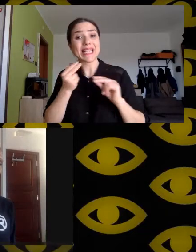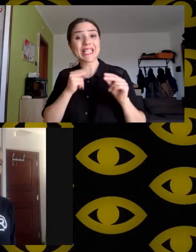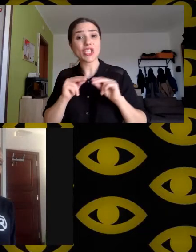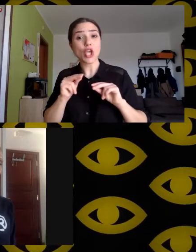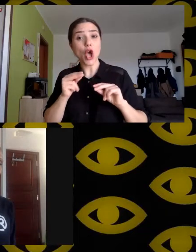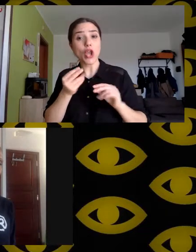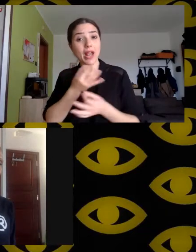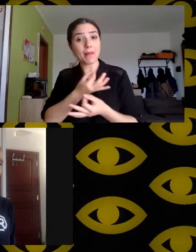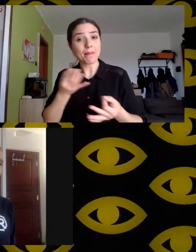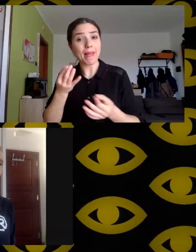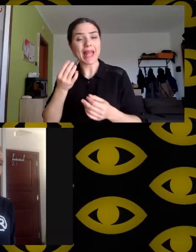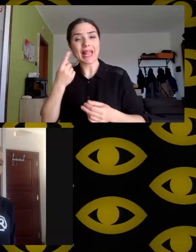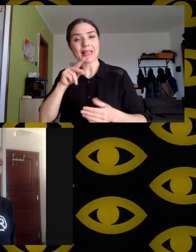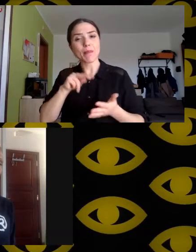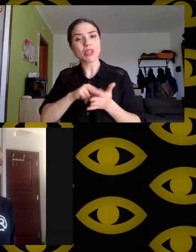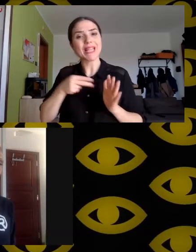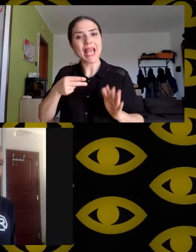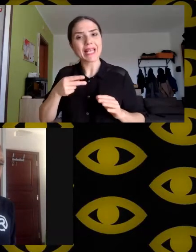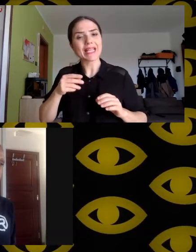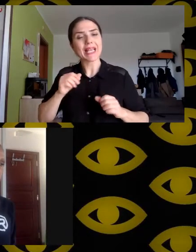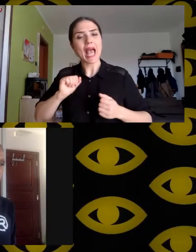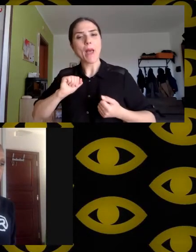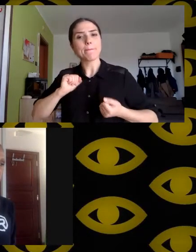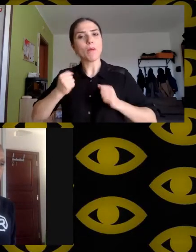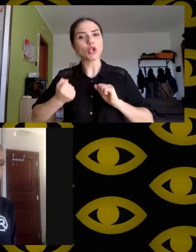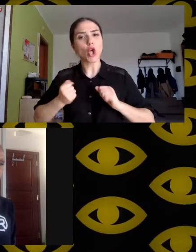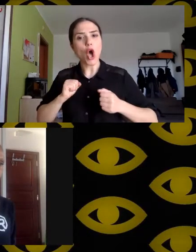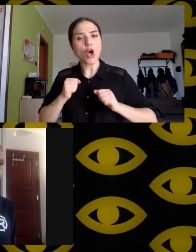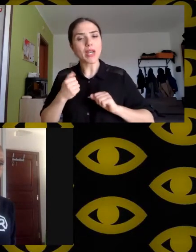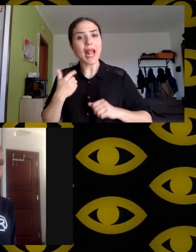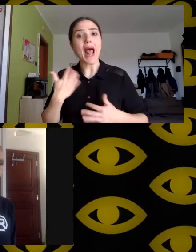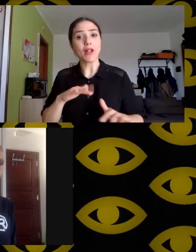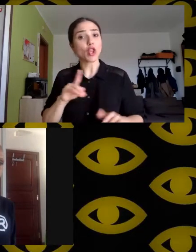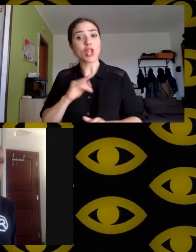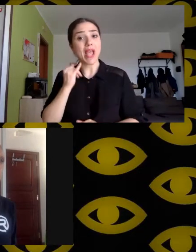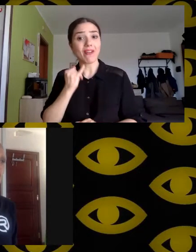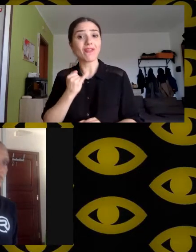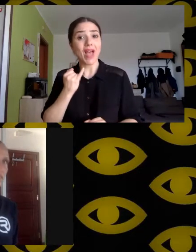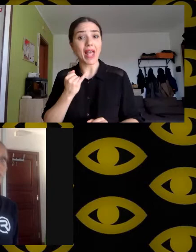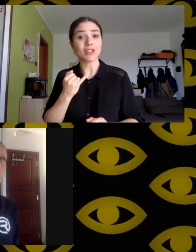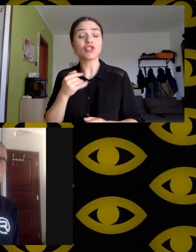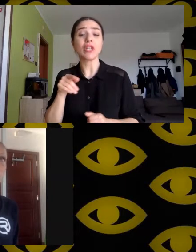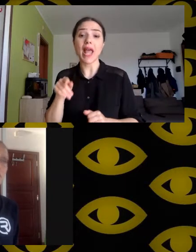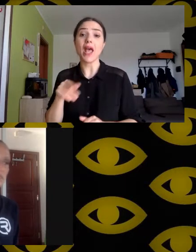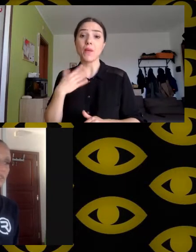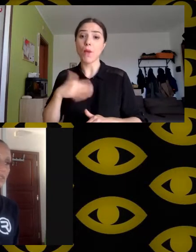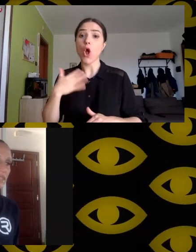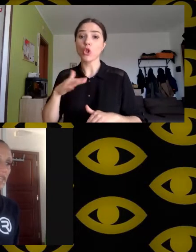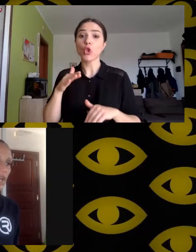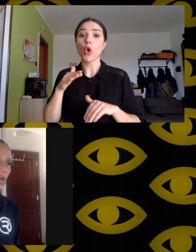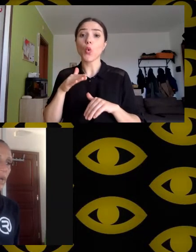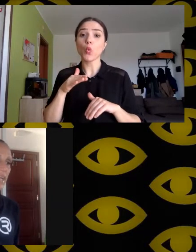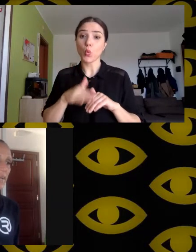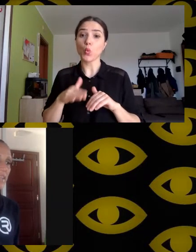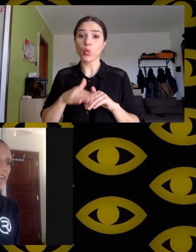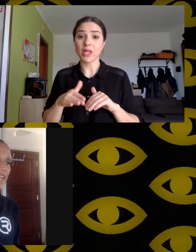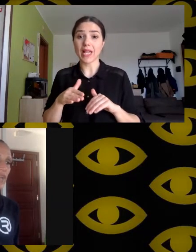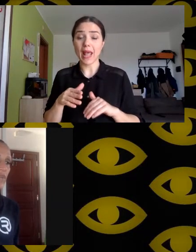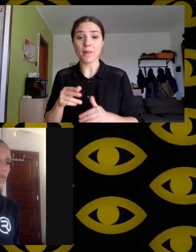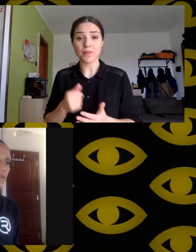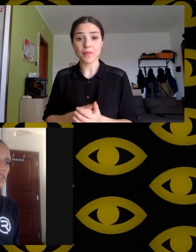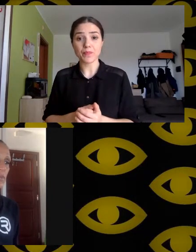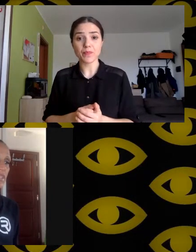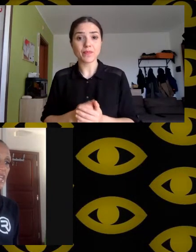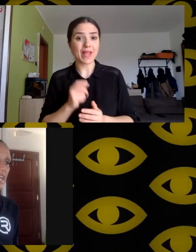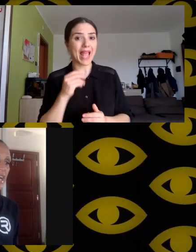credo che questo servizio che tu stai realizzando potrà essere veramente molto molto utile. Parlando di progetti, guarda, Dario,